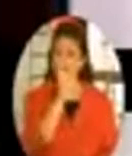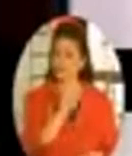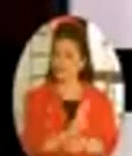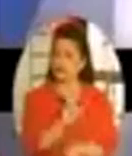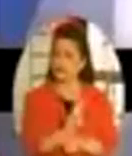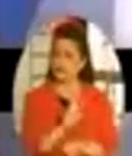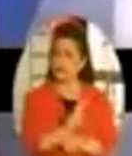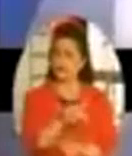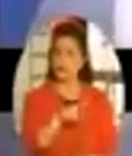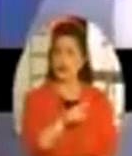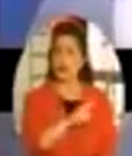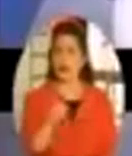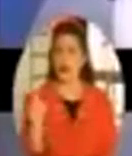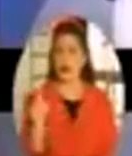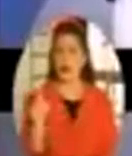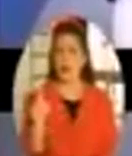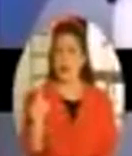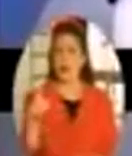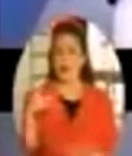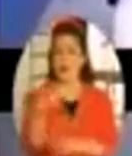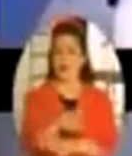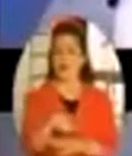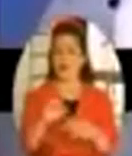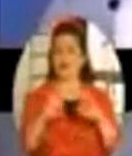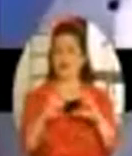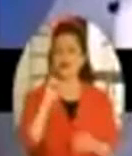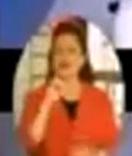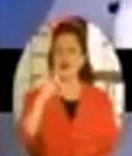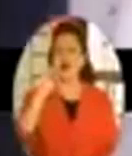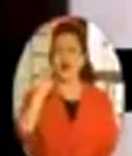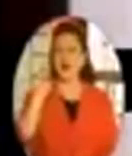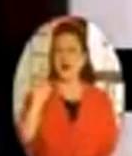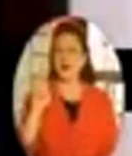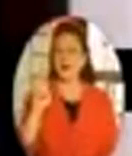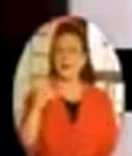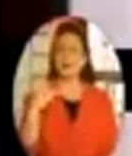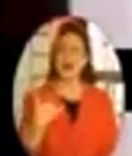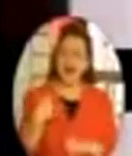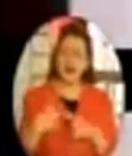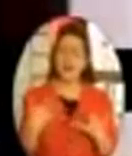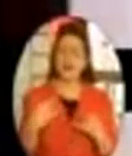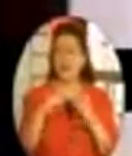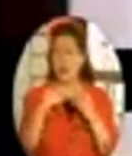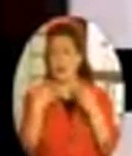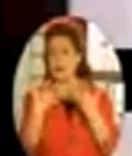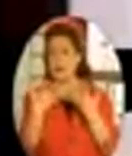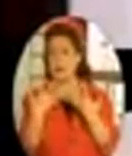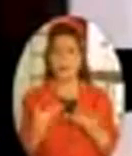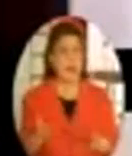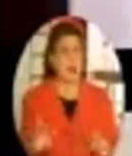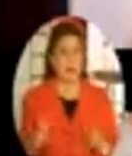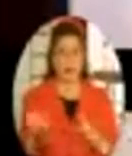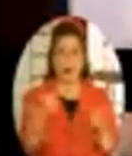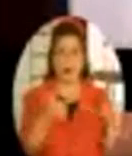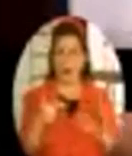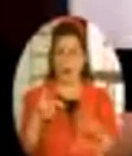חמורות לבל ייגעו בכפר חדר. עד עכשיו עם כל ה... למרות כל הסיפורים, אין שום לחימה על